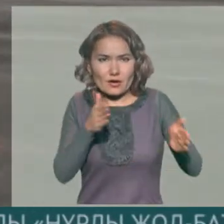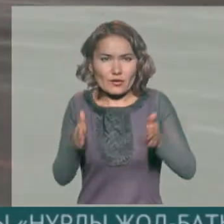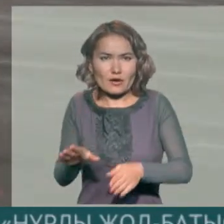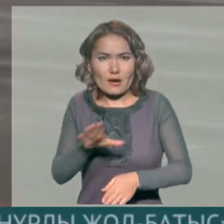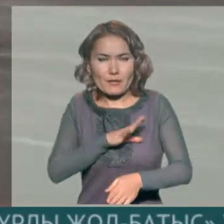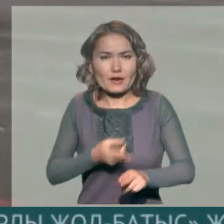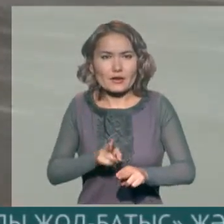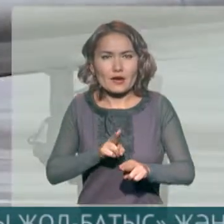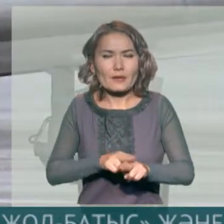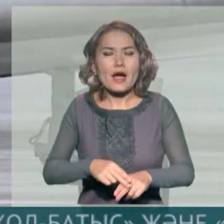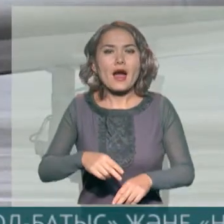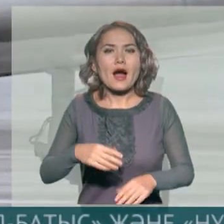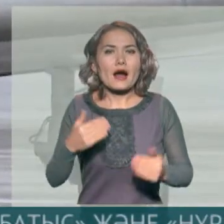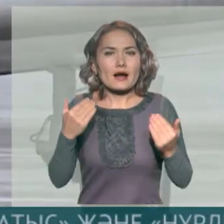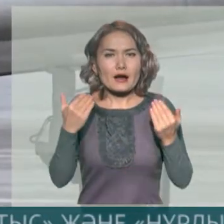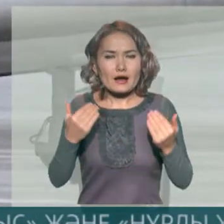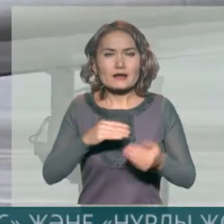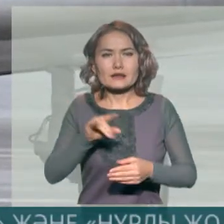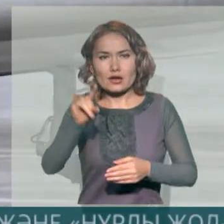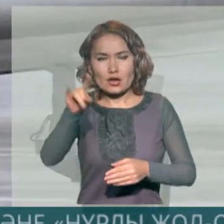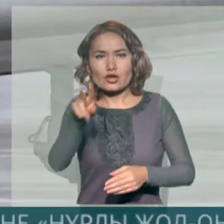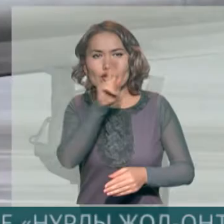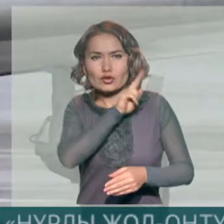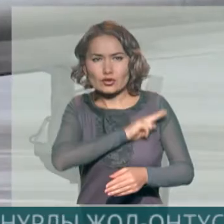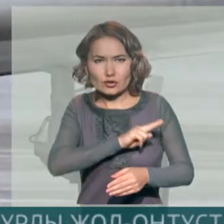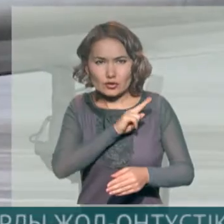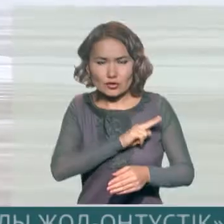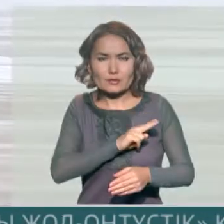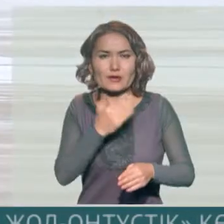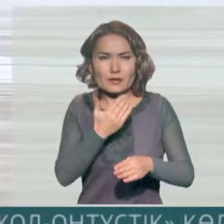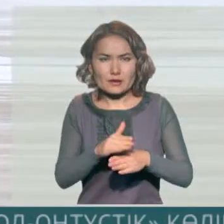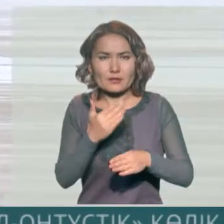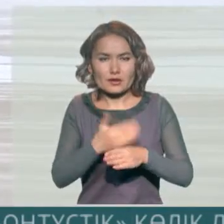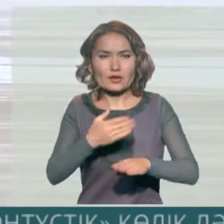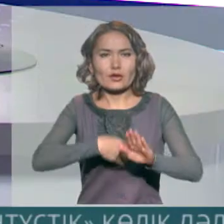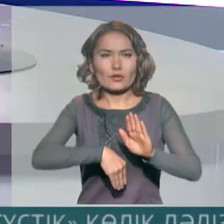алдыңғы хабарларымызда біз бірқатар ішкі рейстердің уақыты шегерілгендігін айтқан болатынбыз.